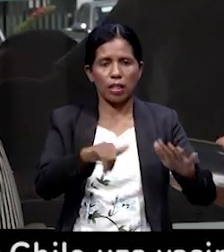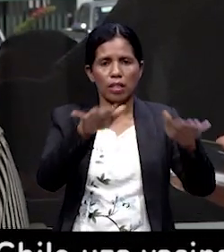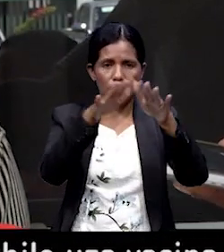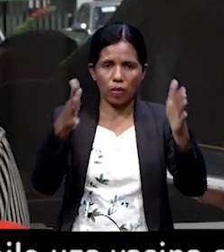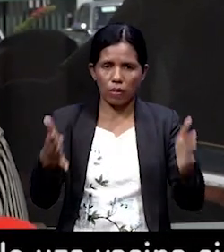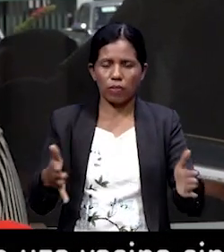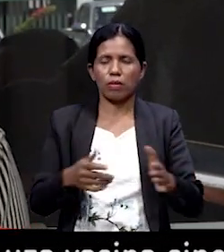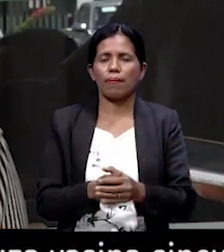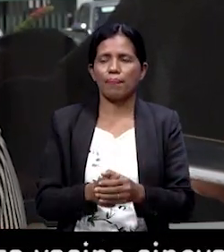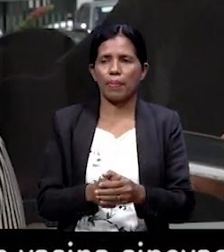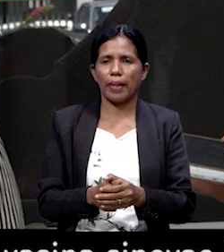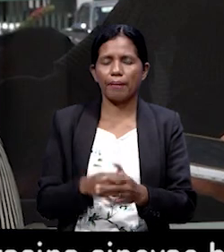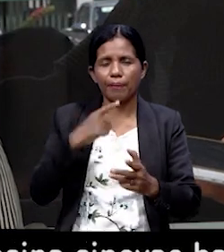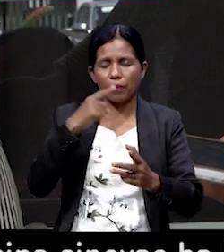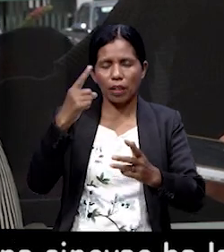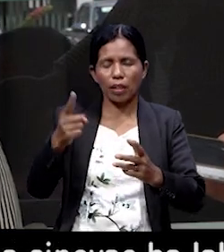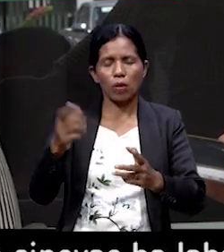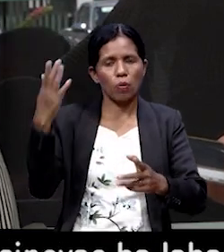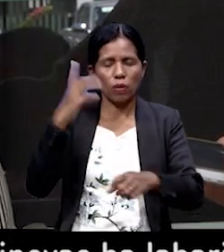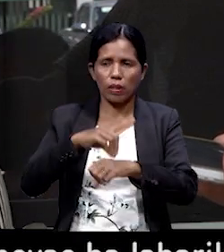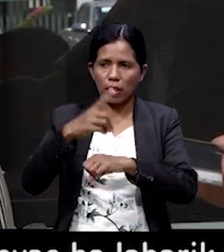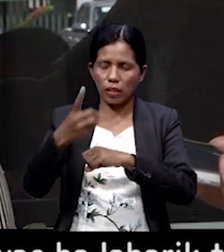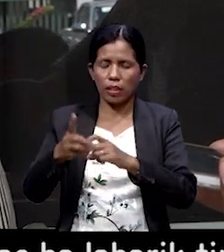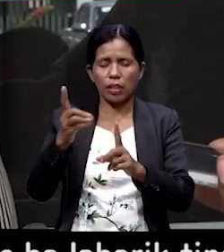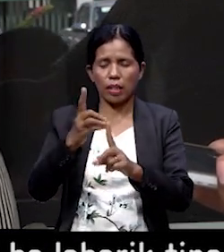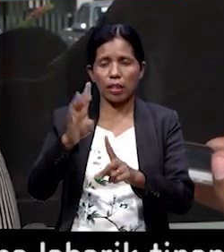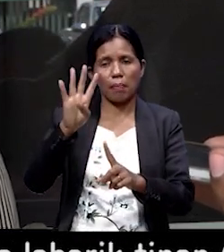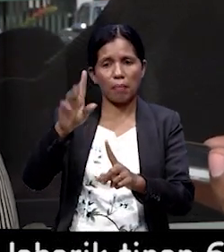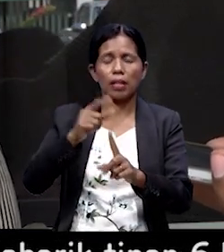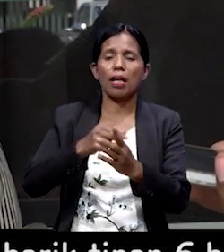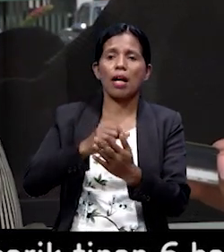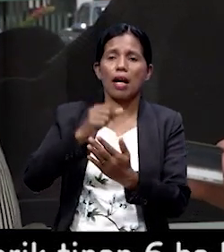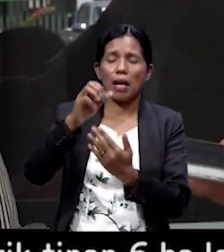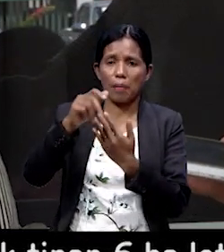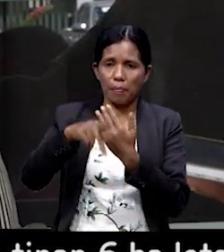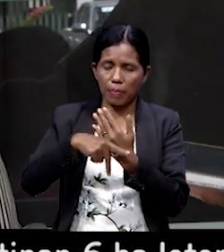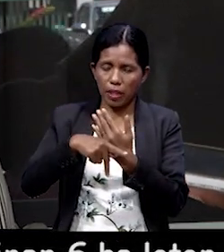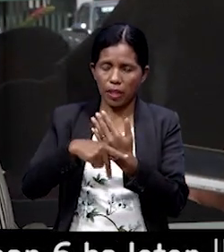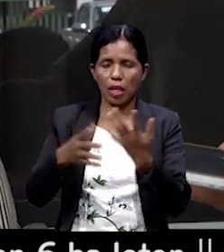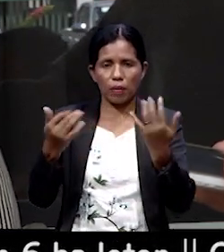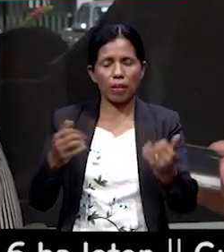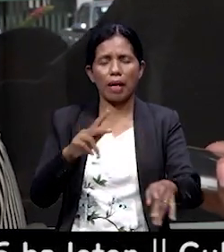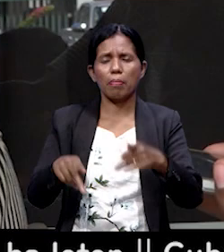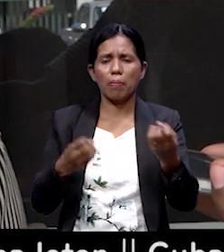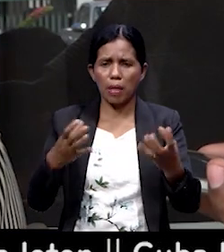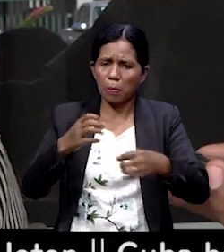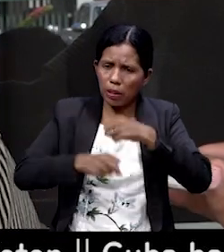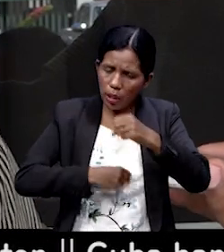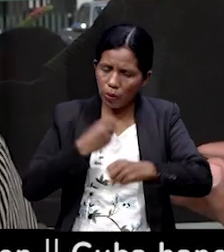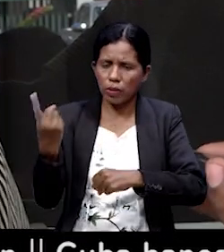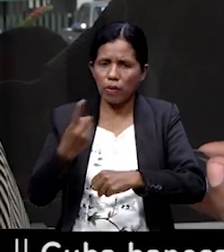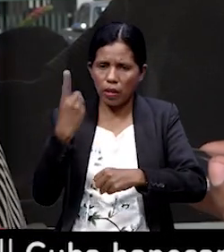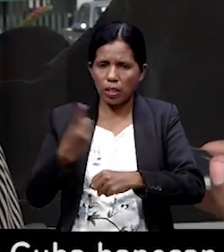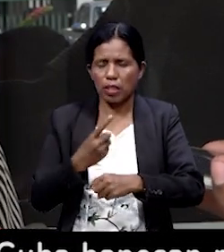urbeira kalami dari dan be akontesi dia kuatru neto agora nene rauk nene itania populasaun sene sofre na fatin helena fatin lona okos